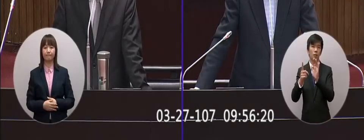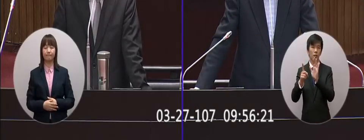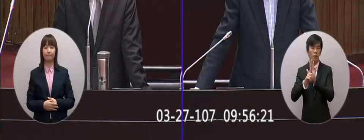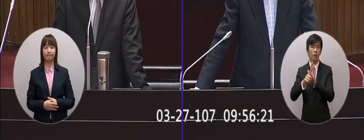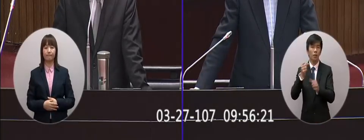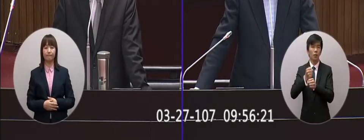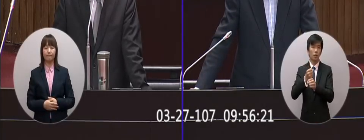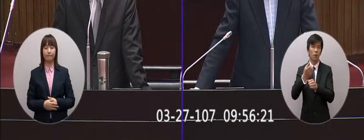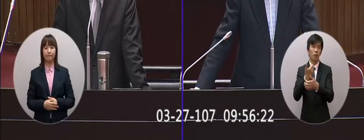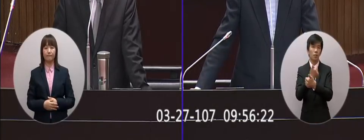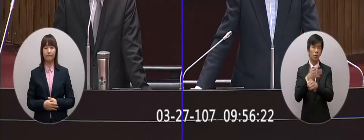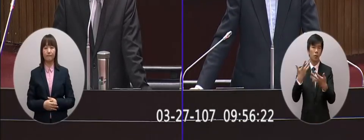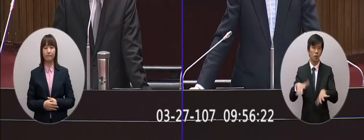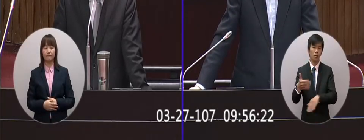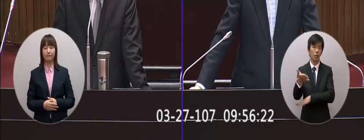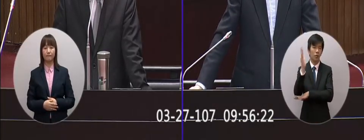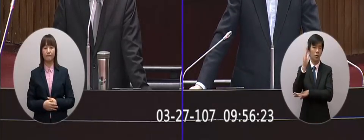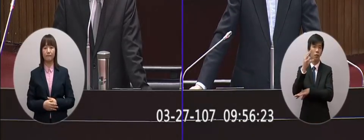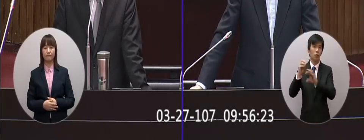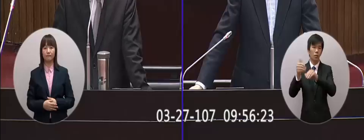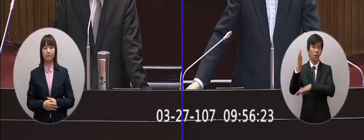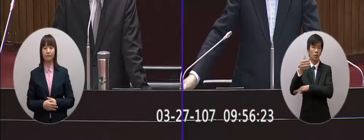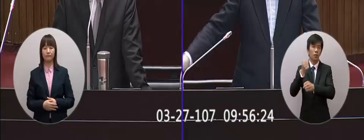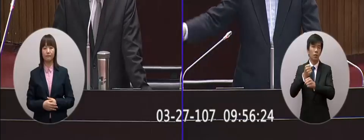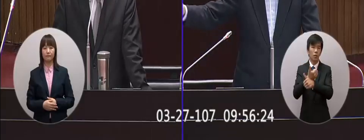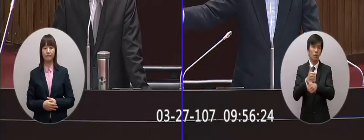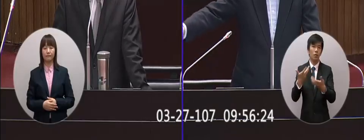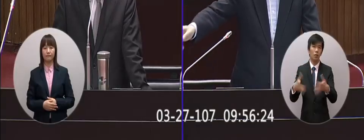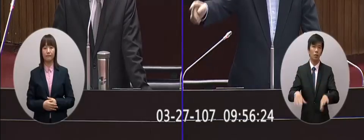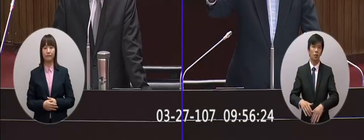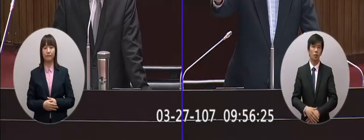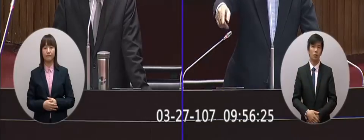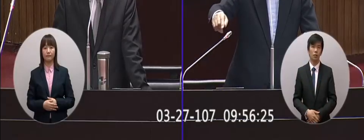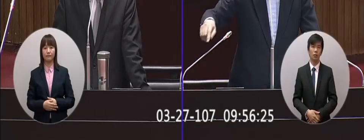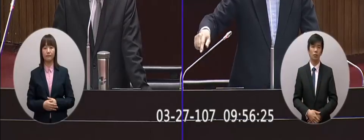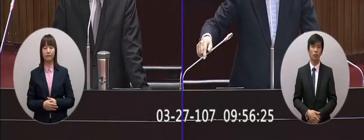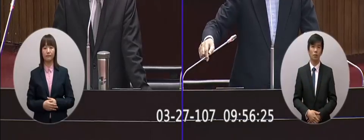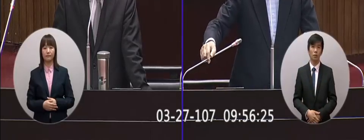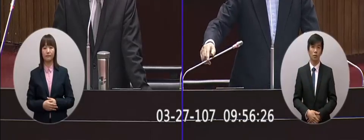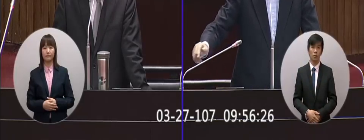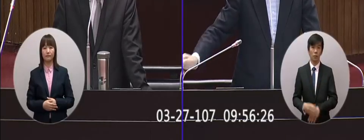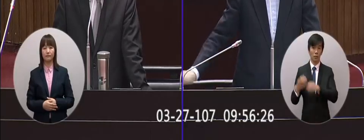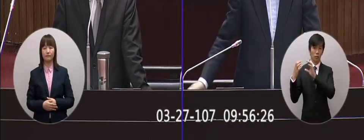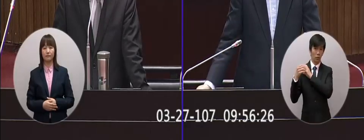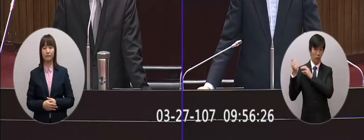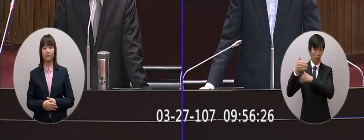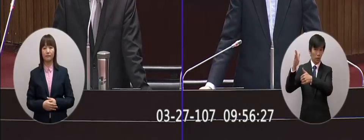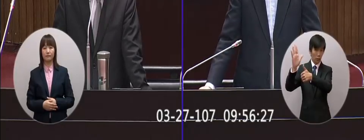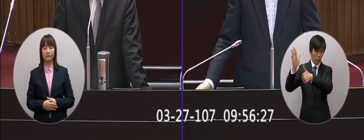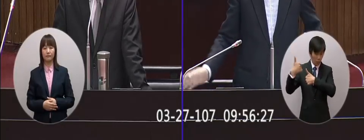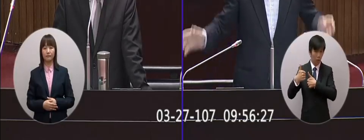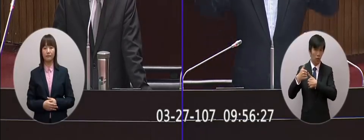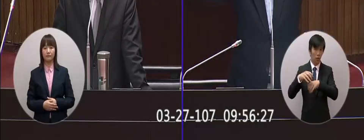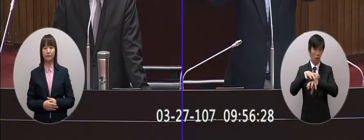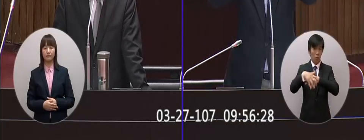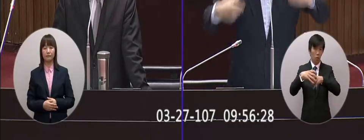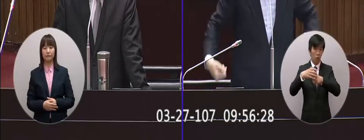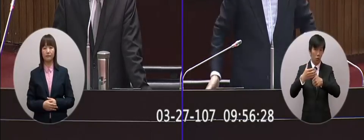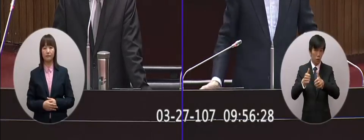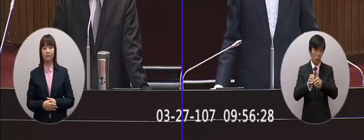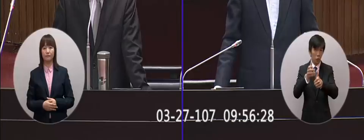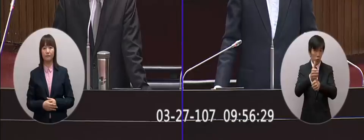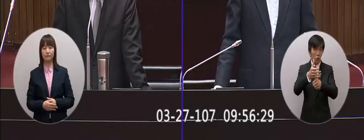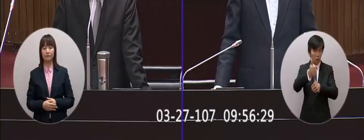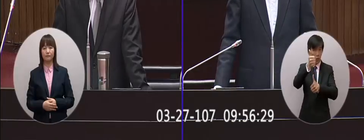政官员，历练那么久。之所以会找他去当环保署的署长，当然是因为他的